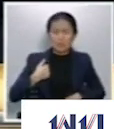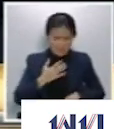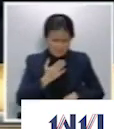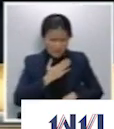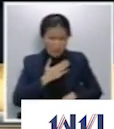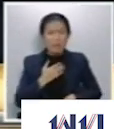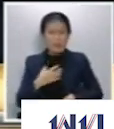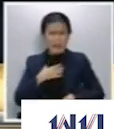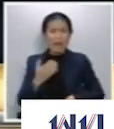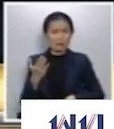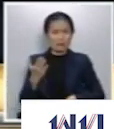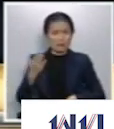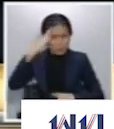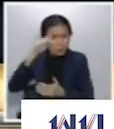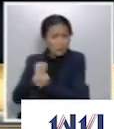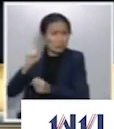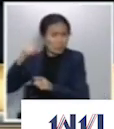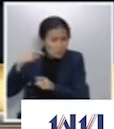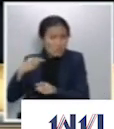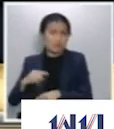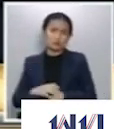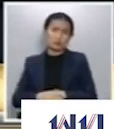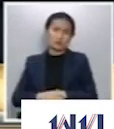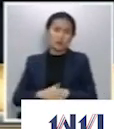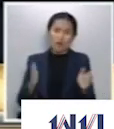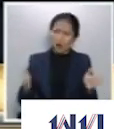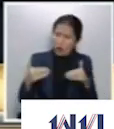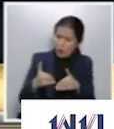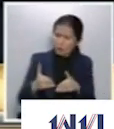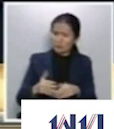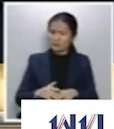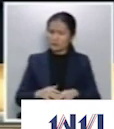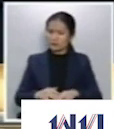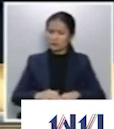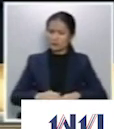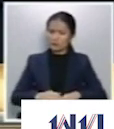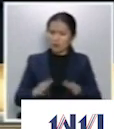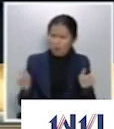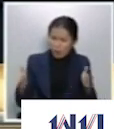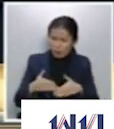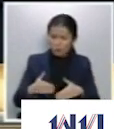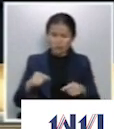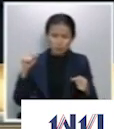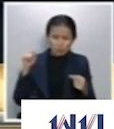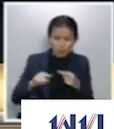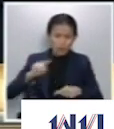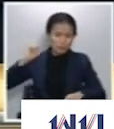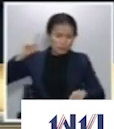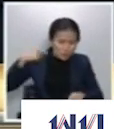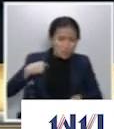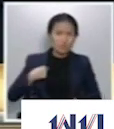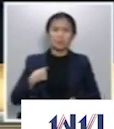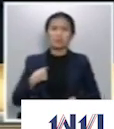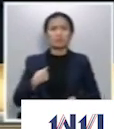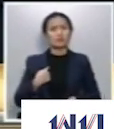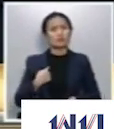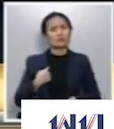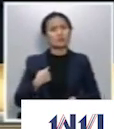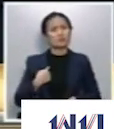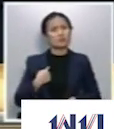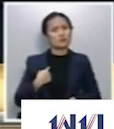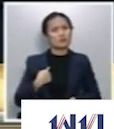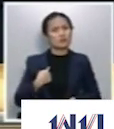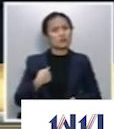ราเรียกร้องให้มีห้องสอบสวนที่เป็นเฉพาะลับเพื่อจะได้ให้ผู้ที่ถูกสอบสวนนั้นได้กล้าที่จะเ